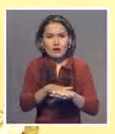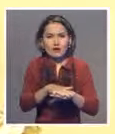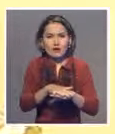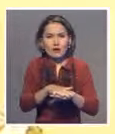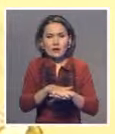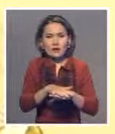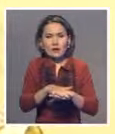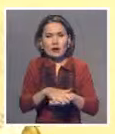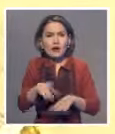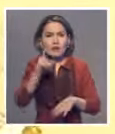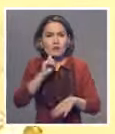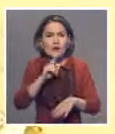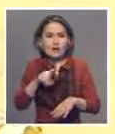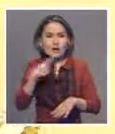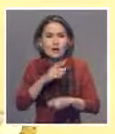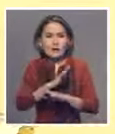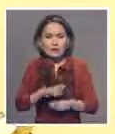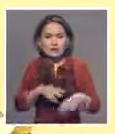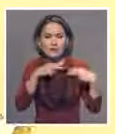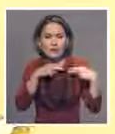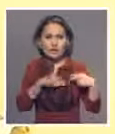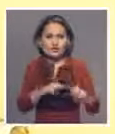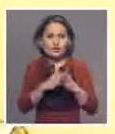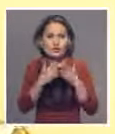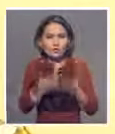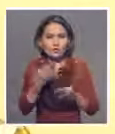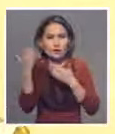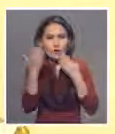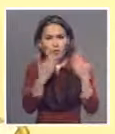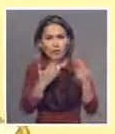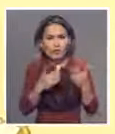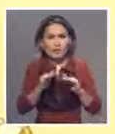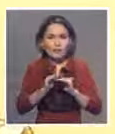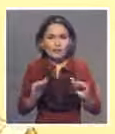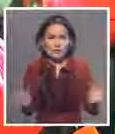халыққа айтылмаған еңбектерін де осы оқушылармен таныстырып өтті.